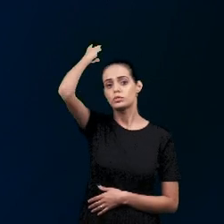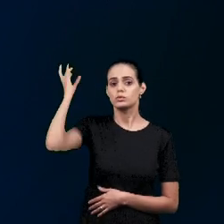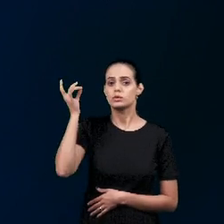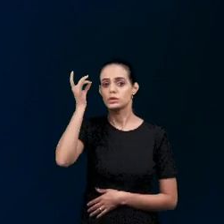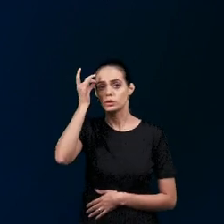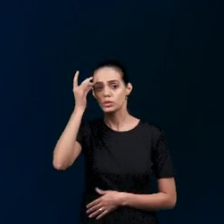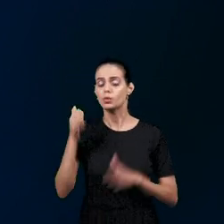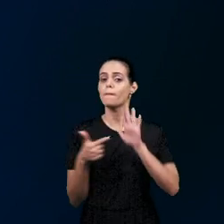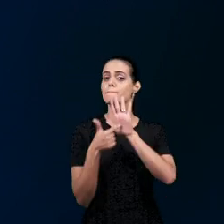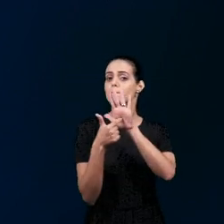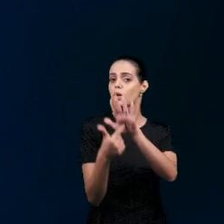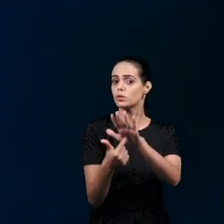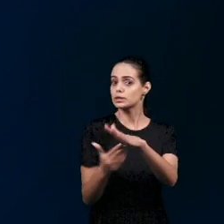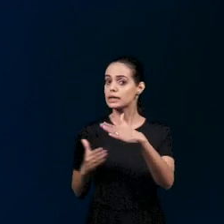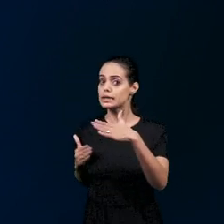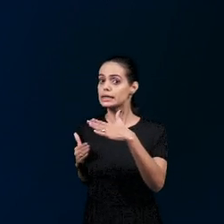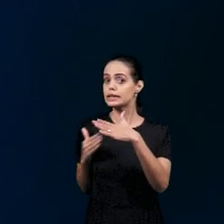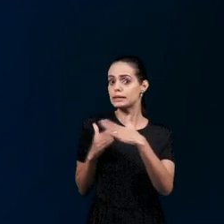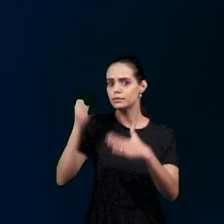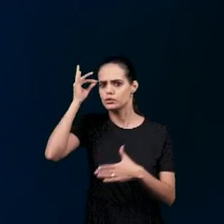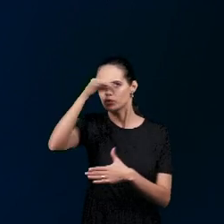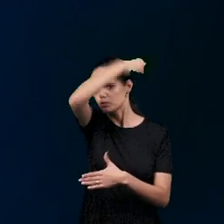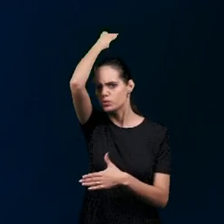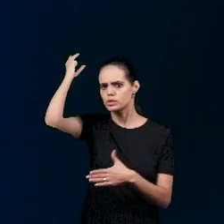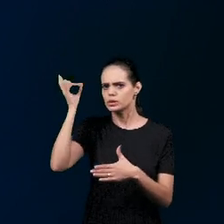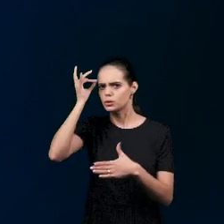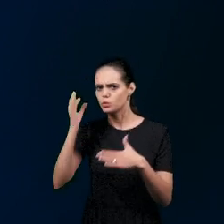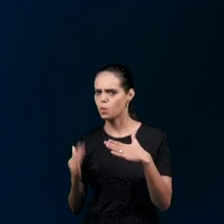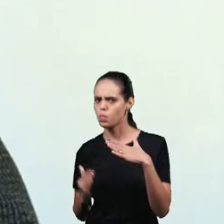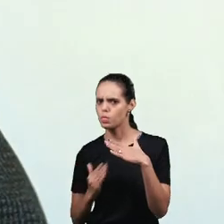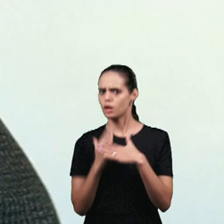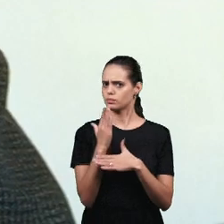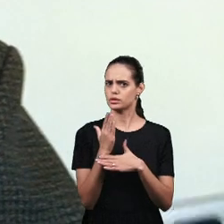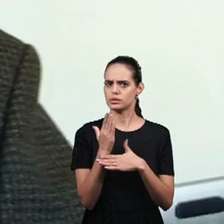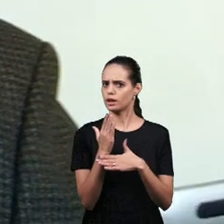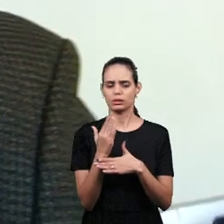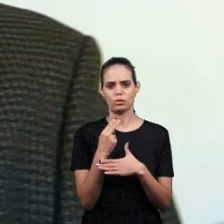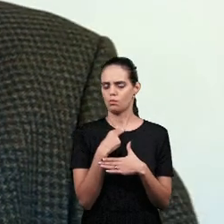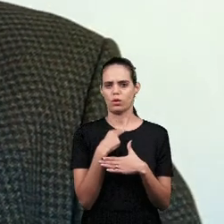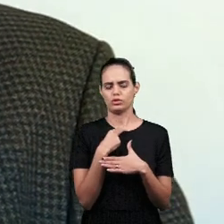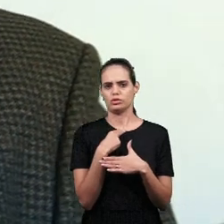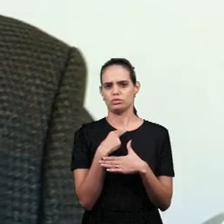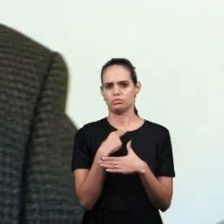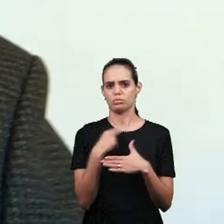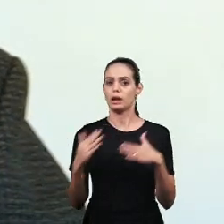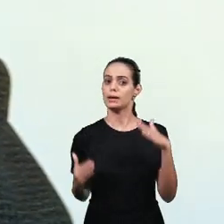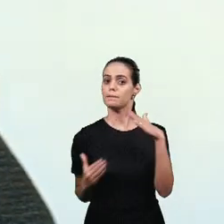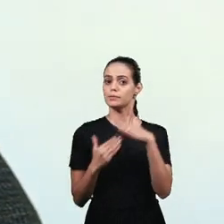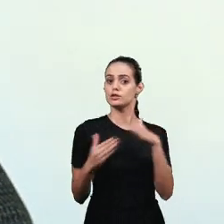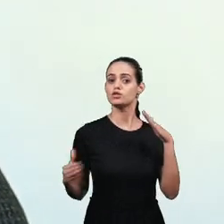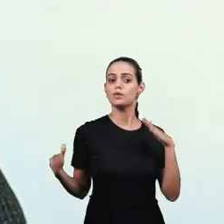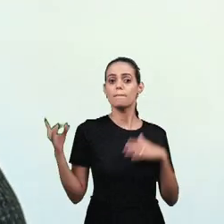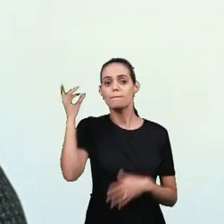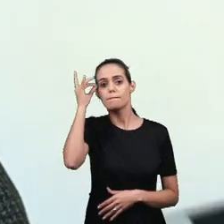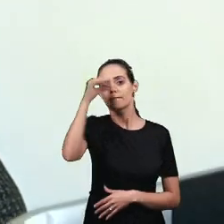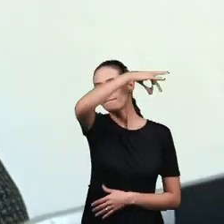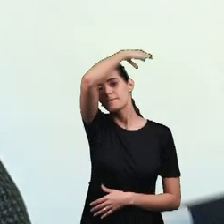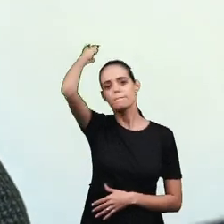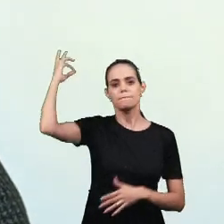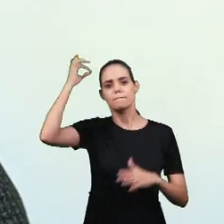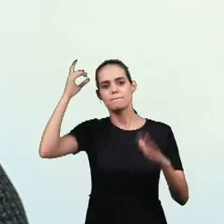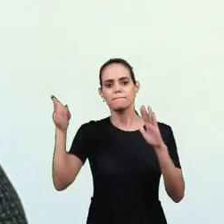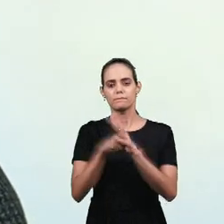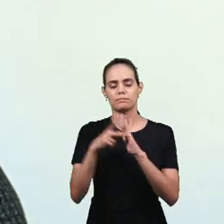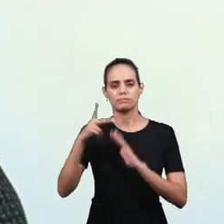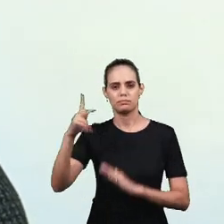seule, elle est fidèle et elle s'accomplira. Mes frères et sœurs, il est merveilleux d'avoir des réponses de nos jeunes comme ça.